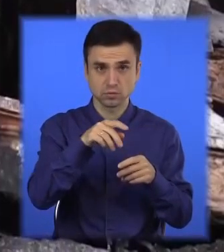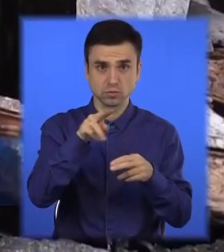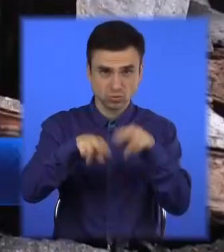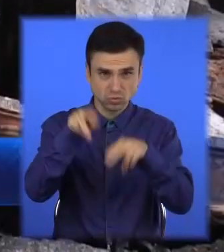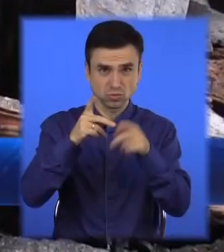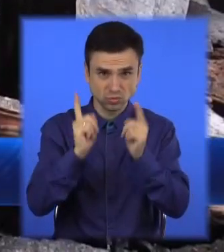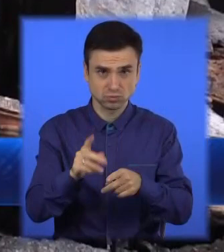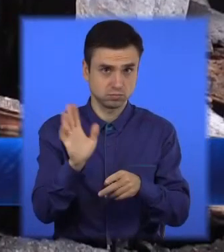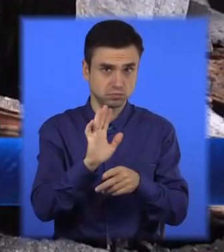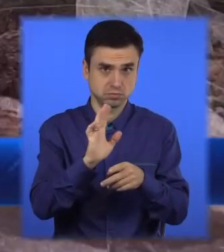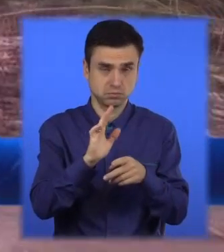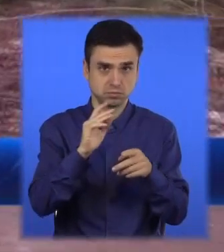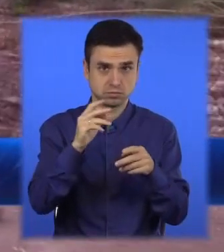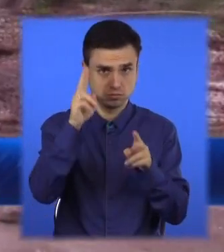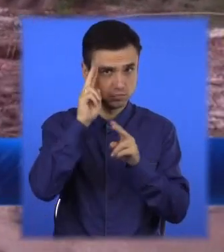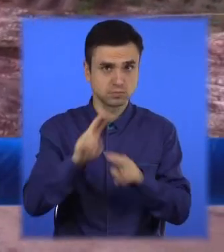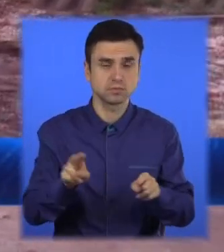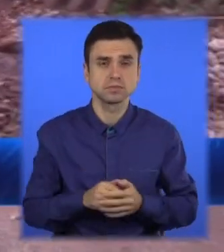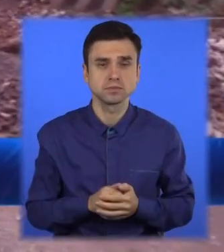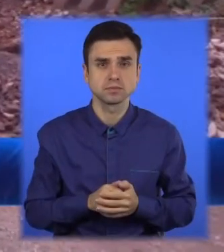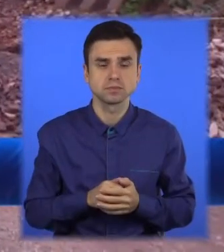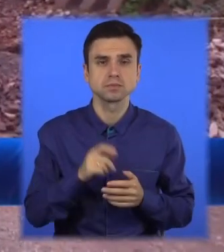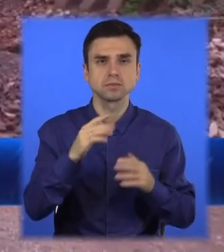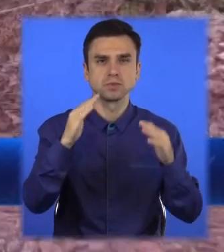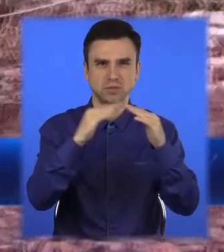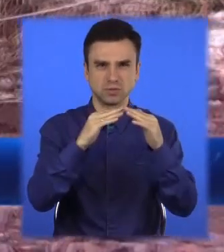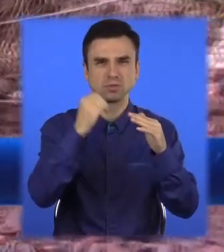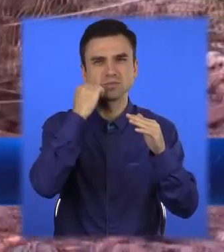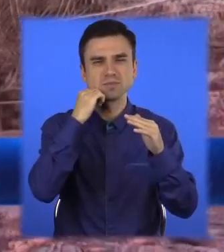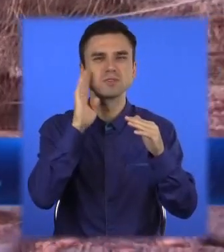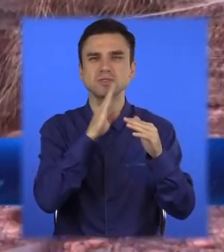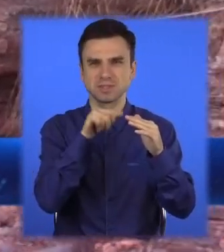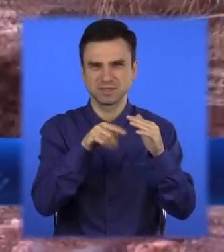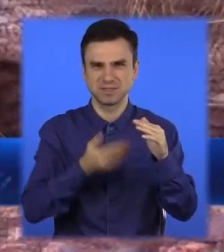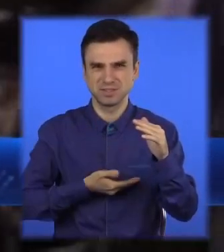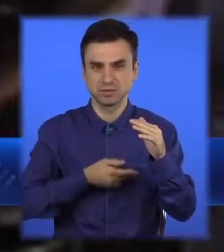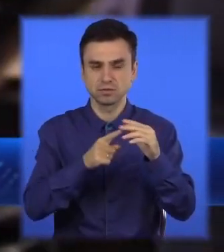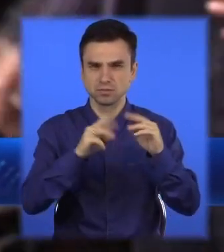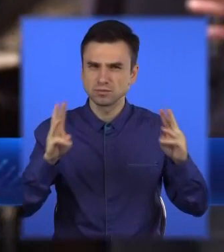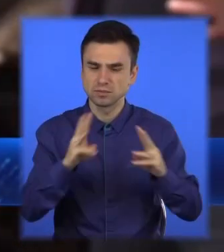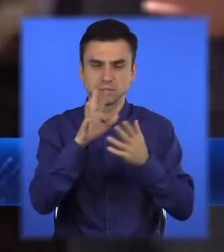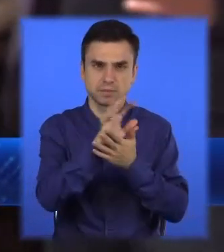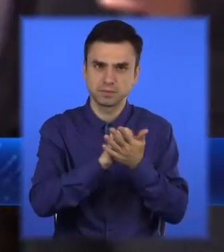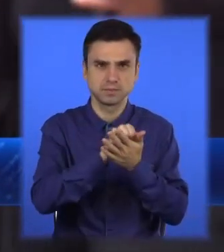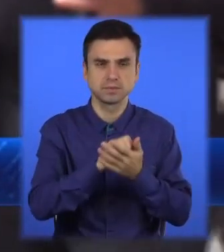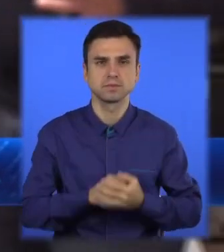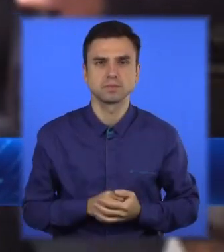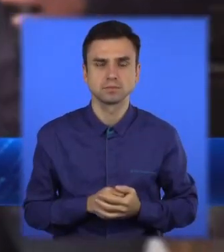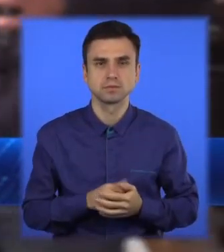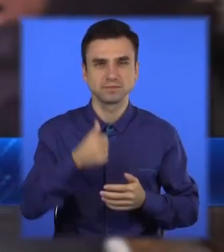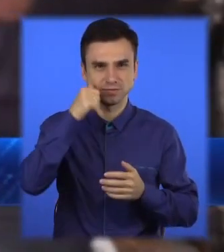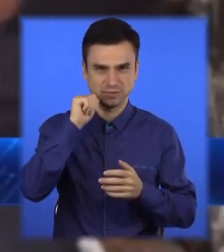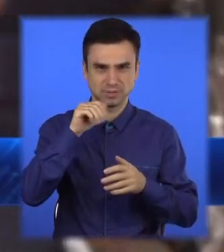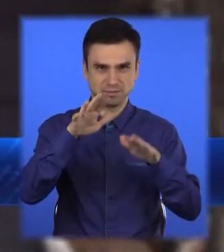Будинок пенсіонерки згорів вщент. Пожежні запізнились на виклик через перериту дорогу. Ще вчора це